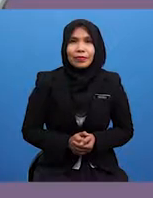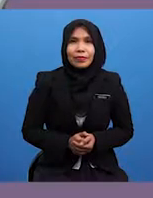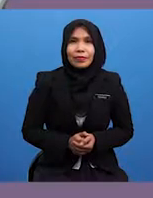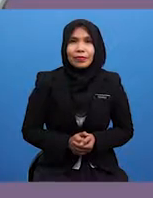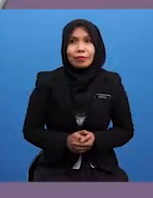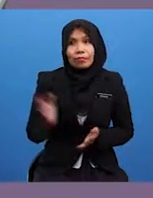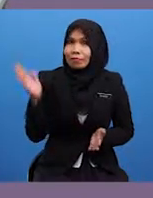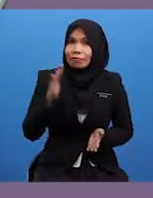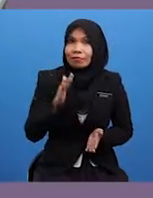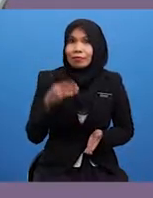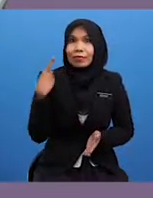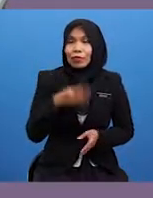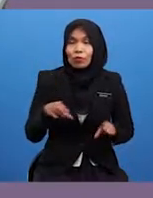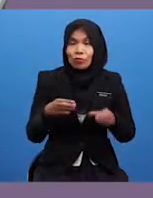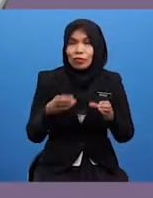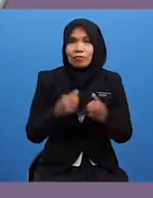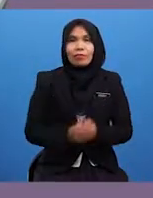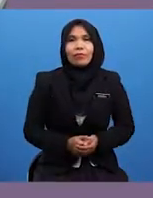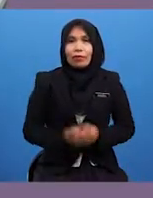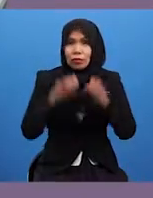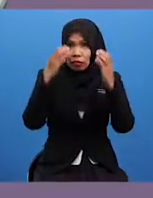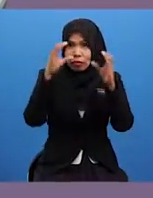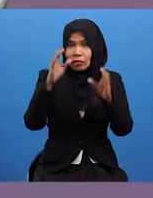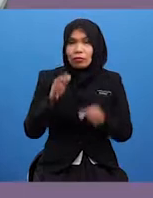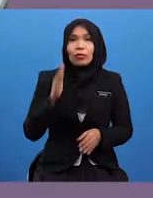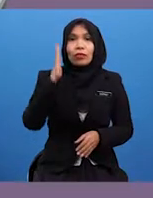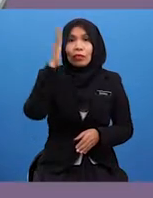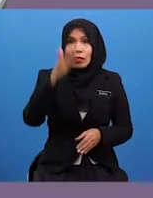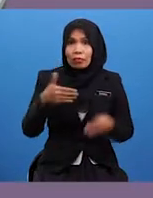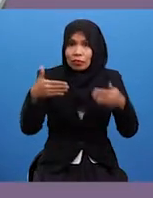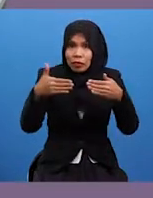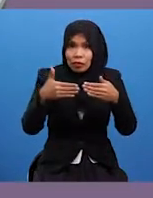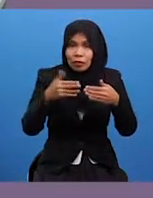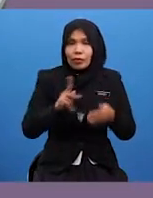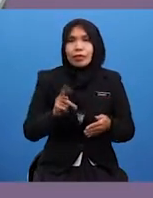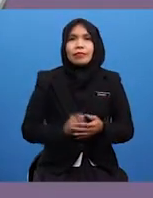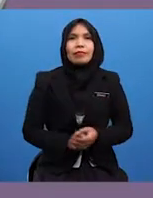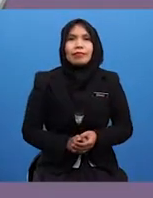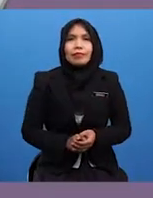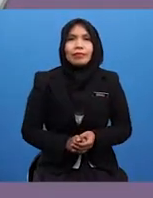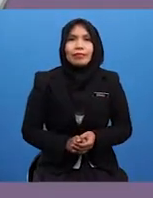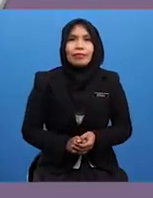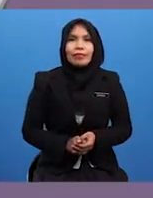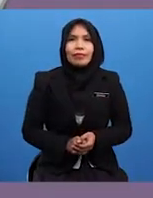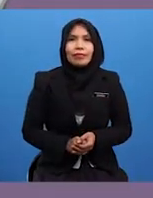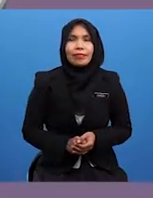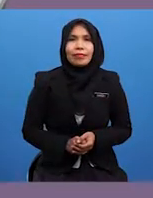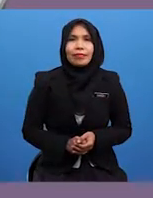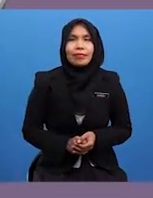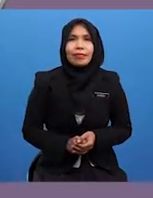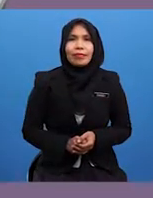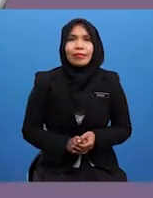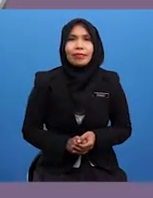Jom kita buat. Cikgu akan menyambungkan terminal negatif sel kering ke satu mentol.